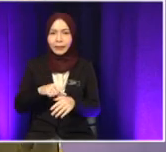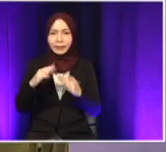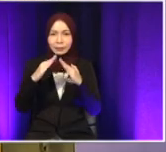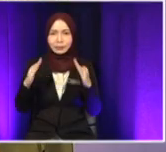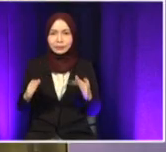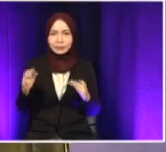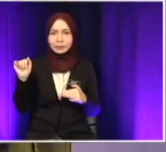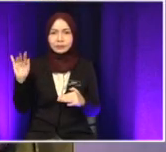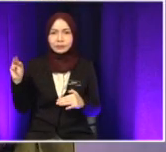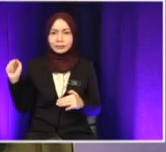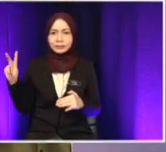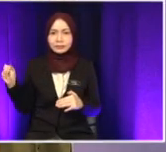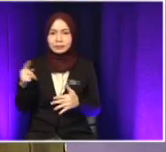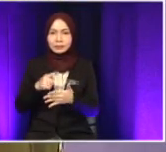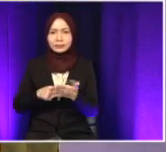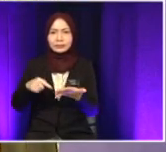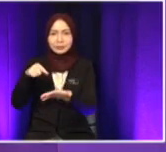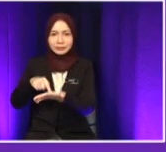apa dia ini